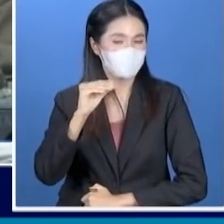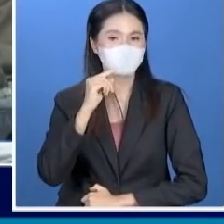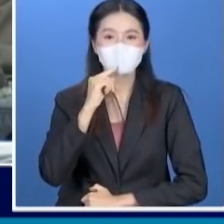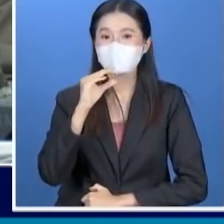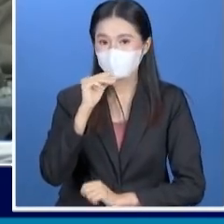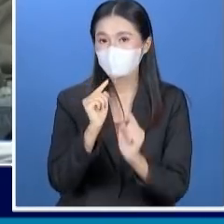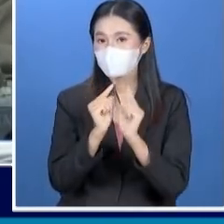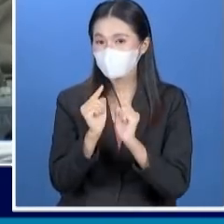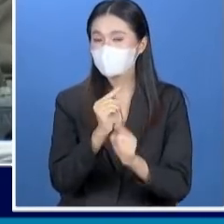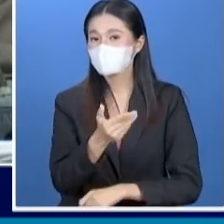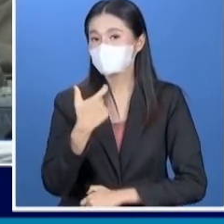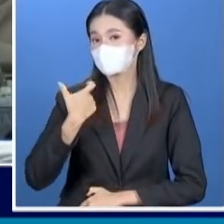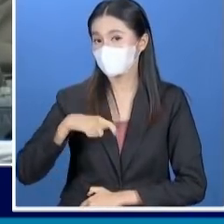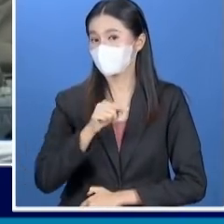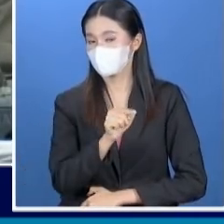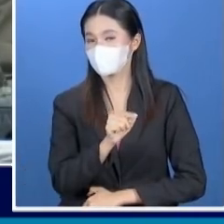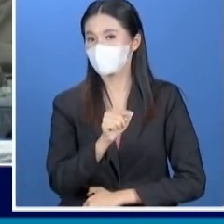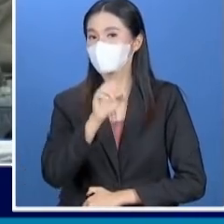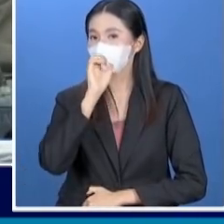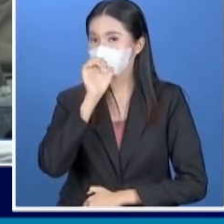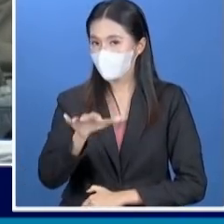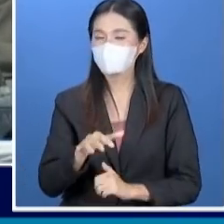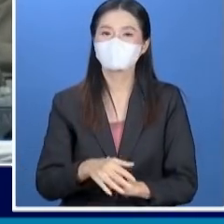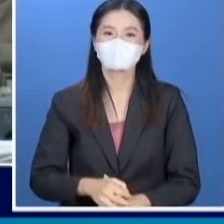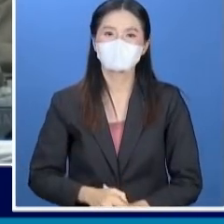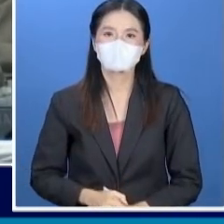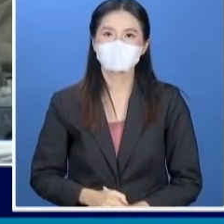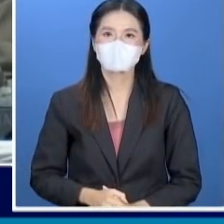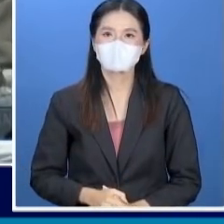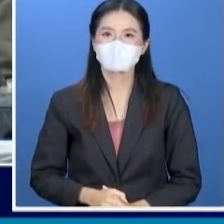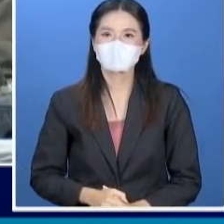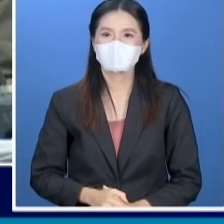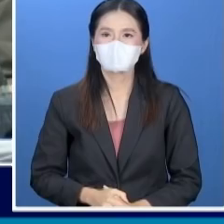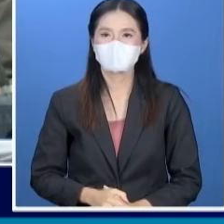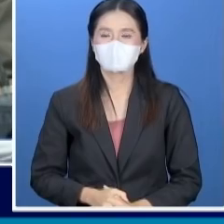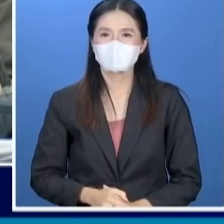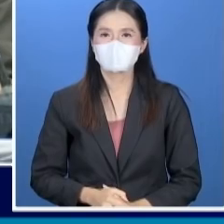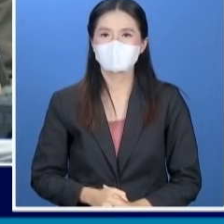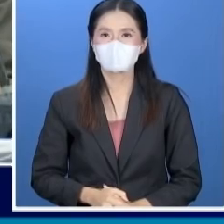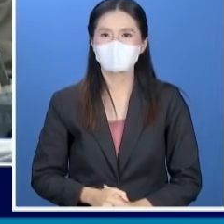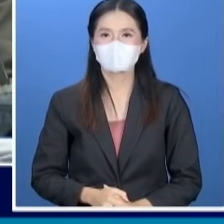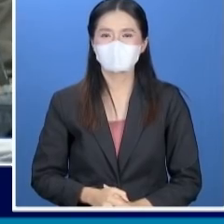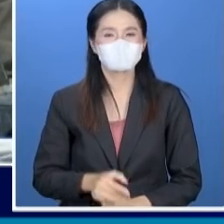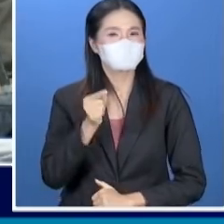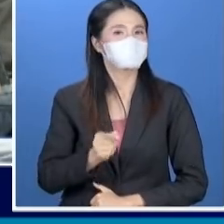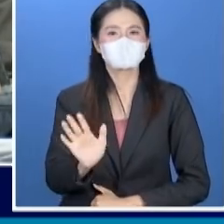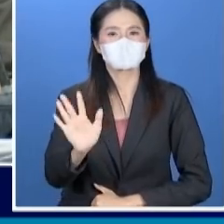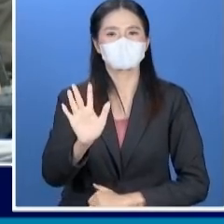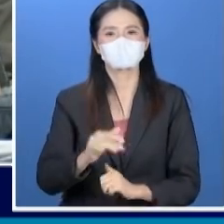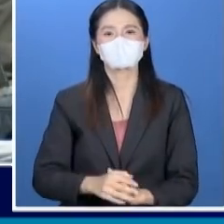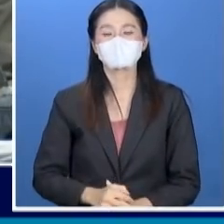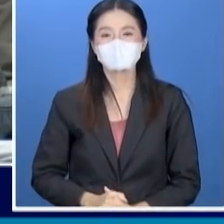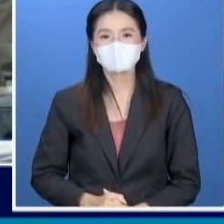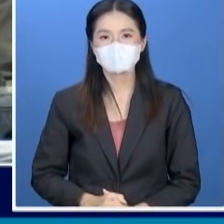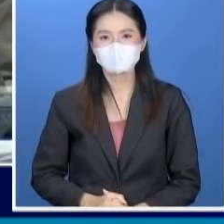ในการนะครับที่ทางทนายท่านนั้นเนี่ยได้กล่าวปรากฏว่าเป็นเรื่องที่ไม่เป็นความจริง